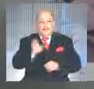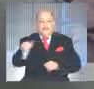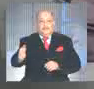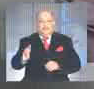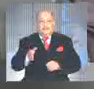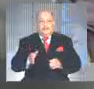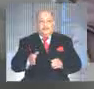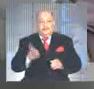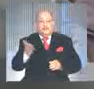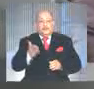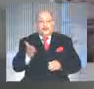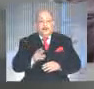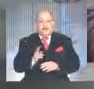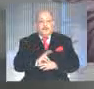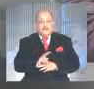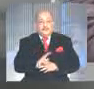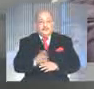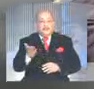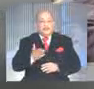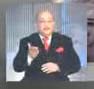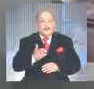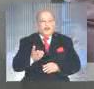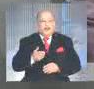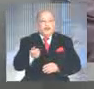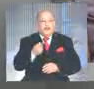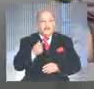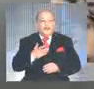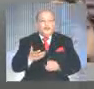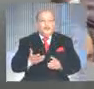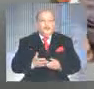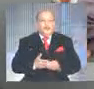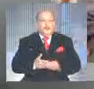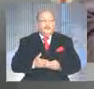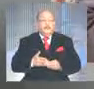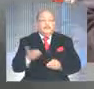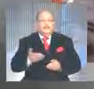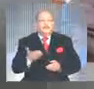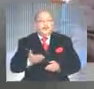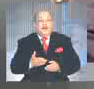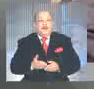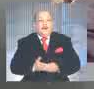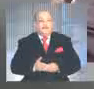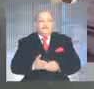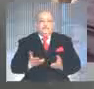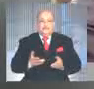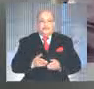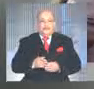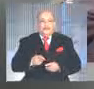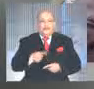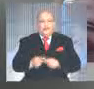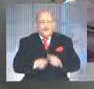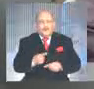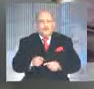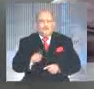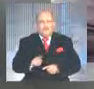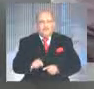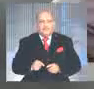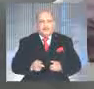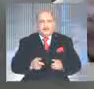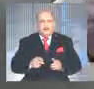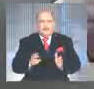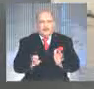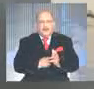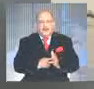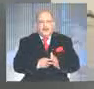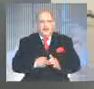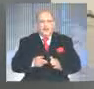كان نخدموا في العبيد واحد غاديك في البير الحلو عندنا نيه زيعه تجي 300 طن بطاط، ما يقولش لا منين يدخلوا لا